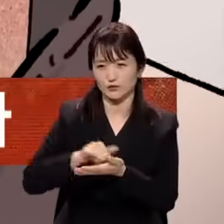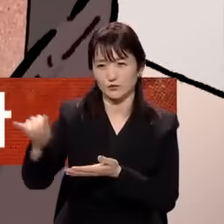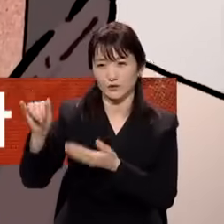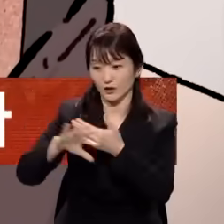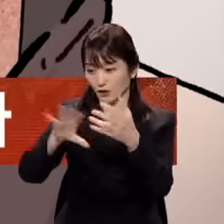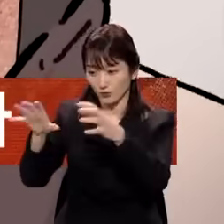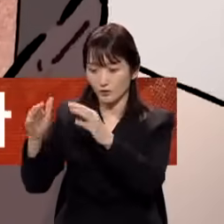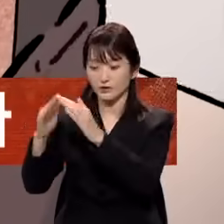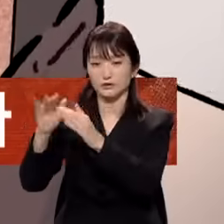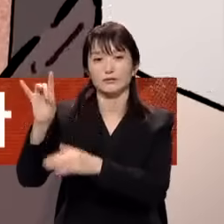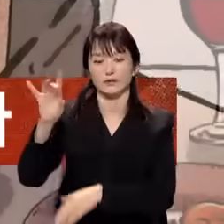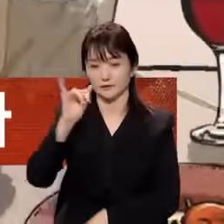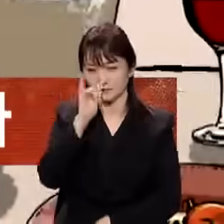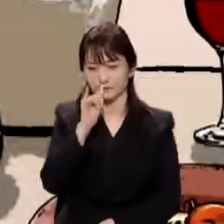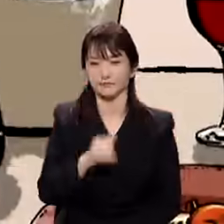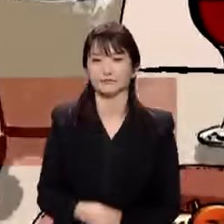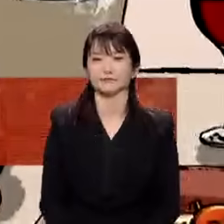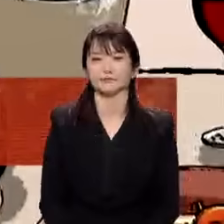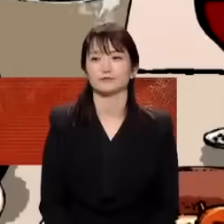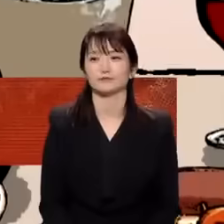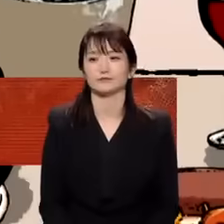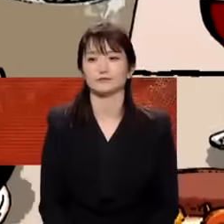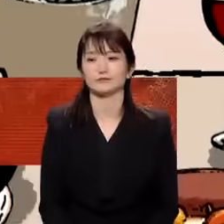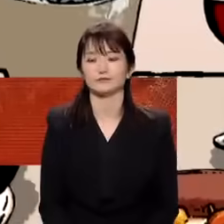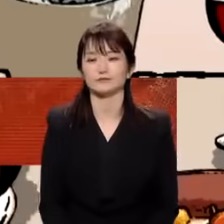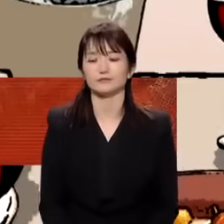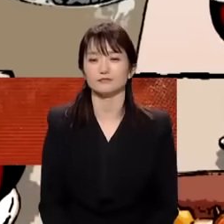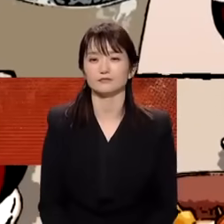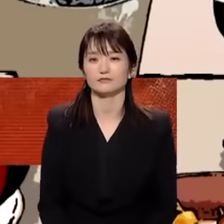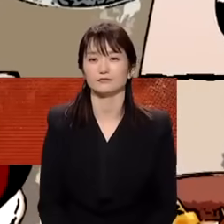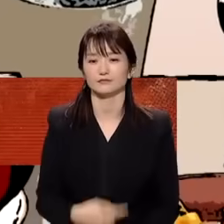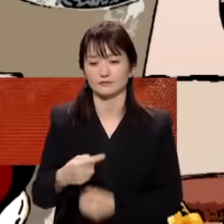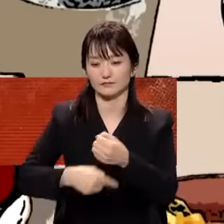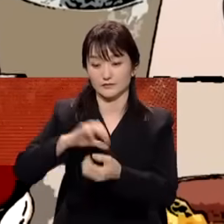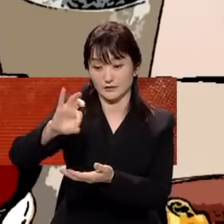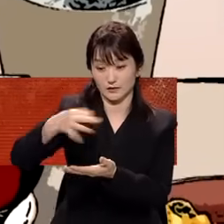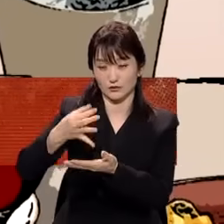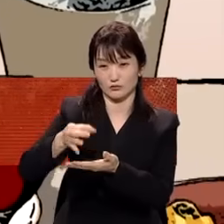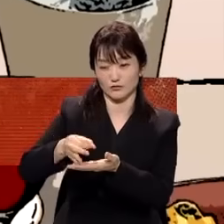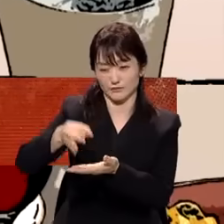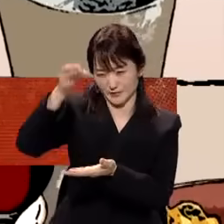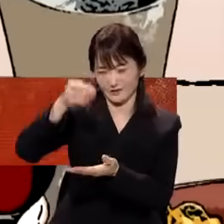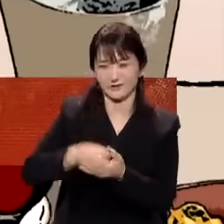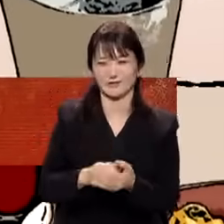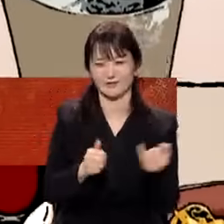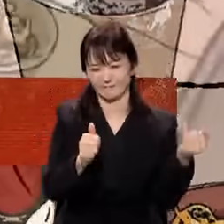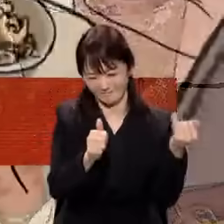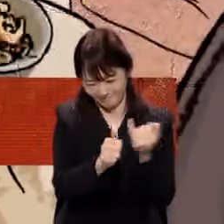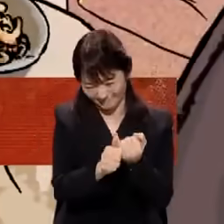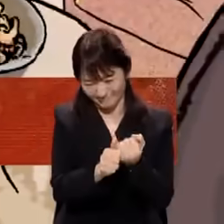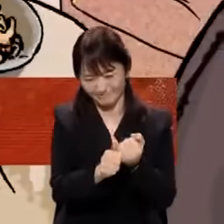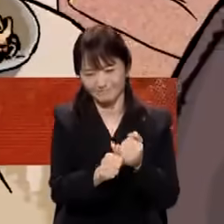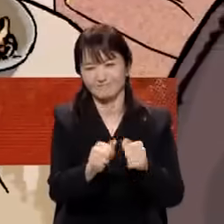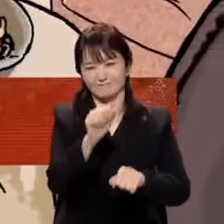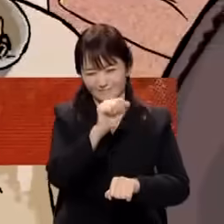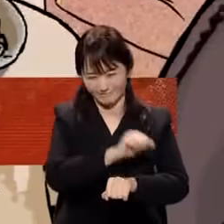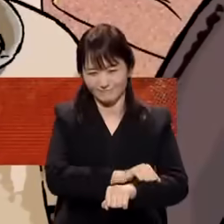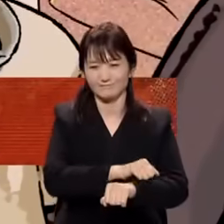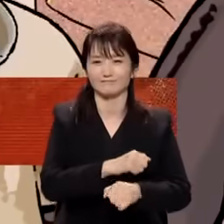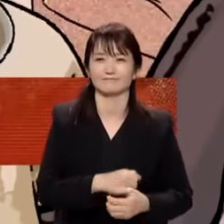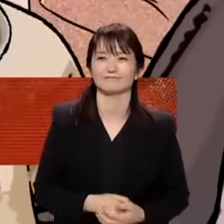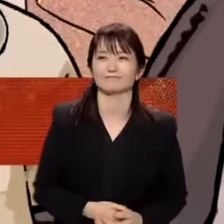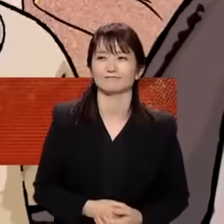아이고야. 집도 하나 있고 그러면 당연히 아시겠지만 연봉도 높겠죠. 시집 잘 갔네. 그러니까